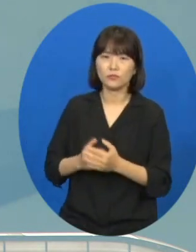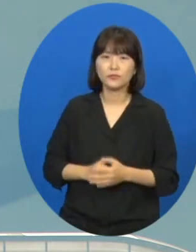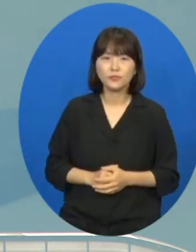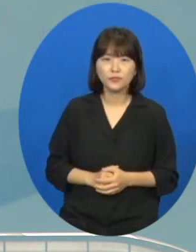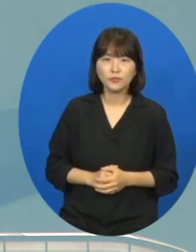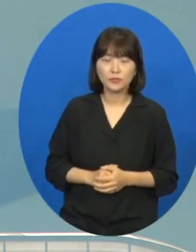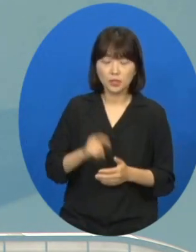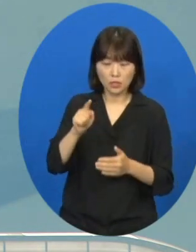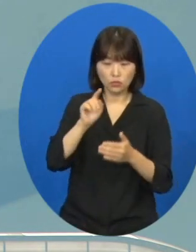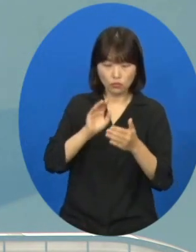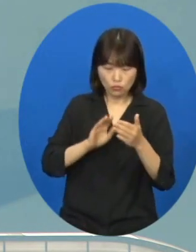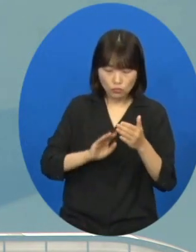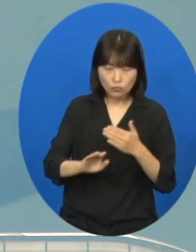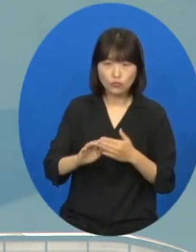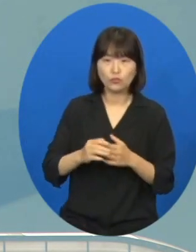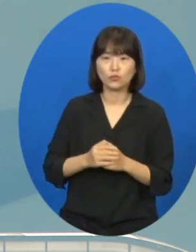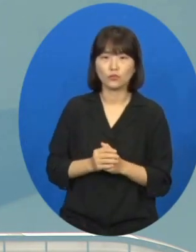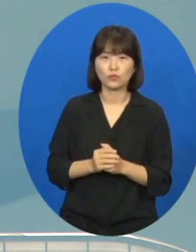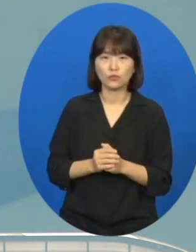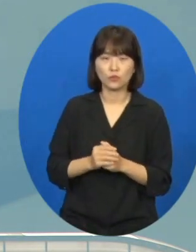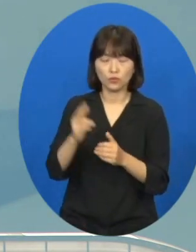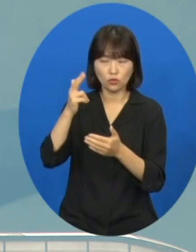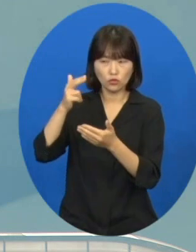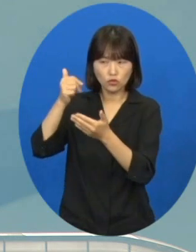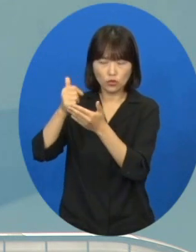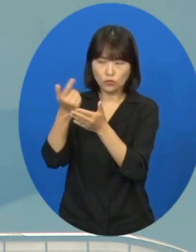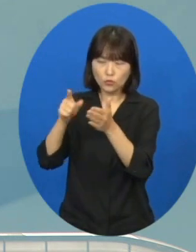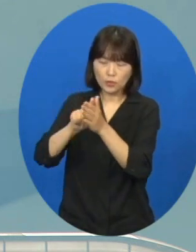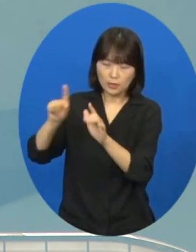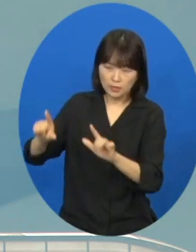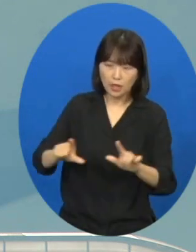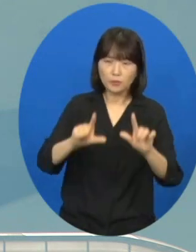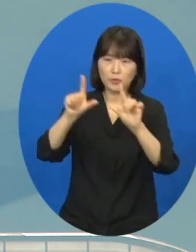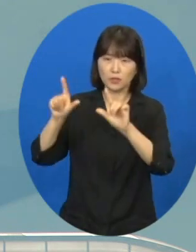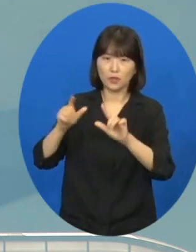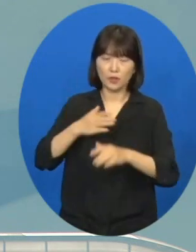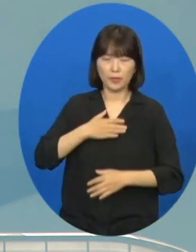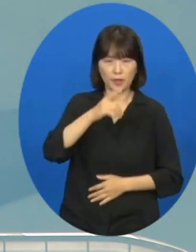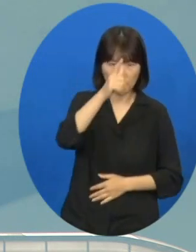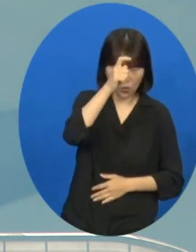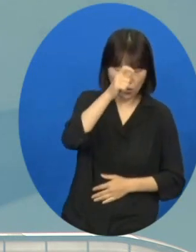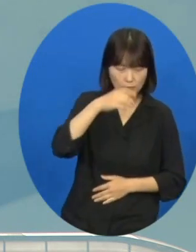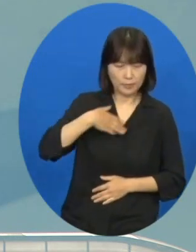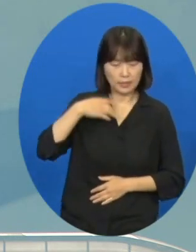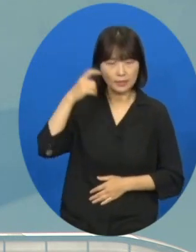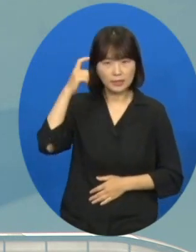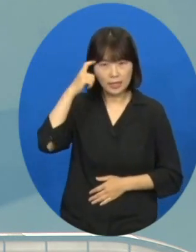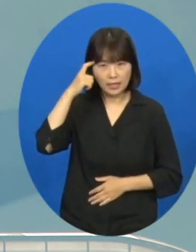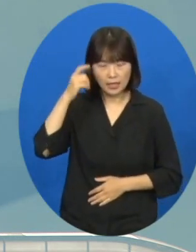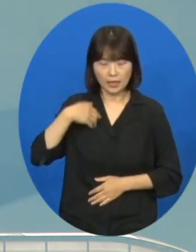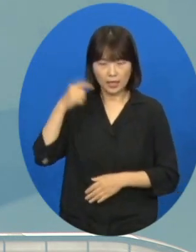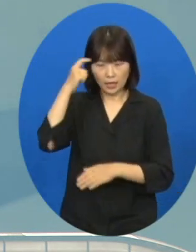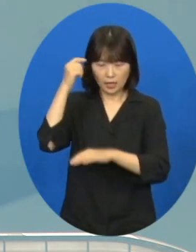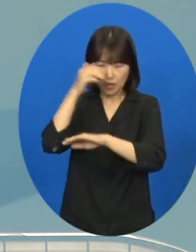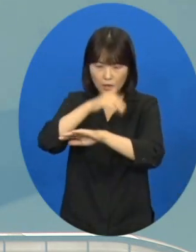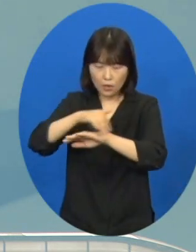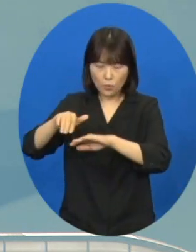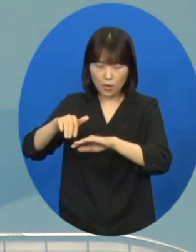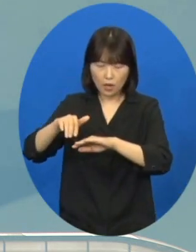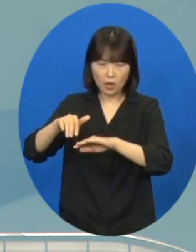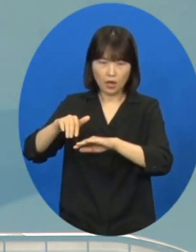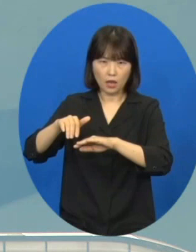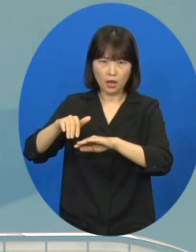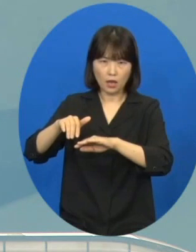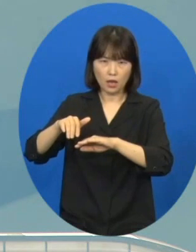그 이후에 주님을 위해서 살면서 내 고집, 내 생각, 내 계획을 꺾는